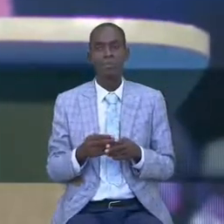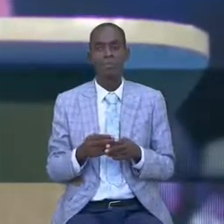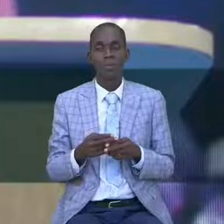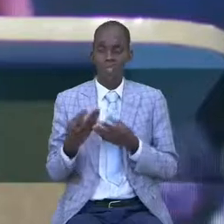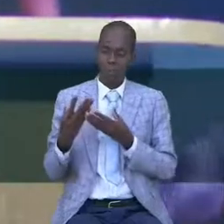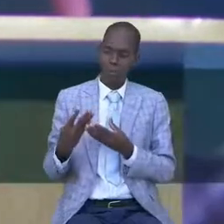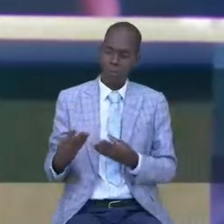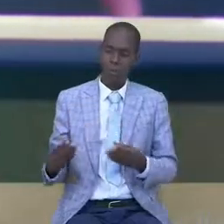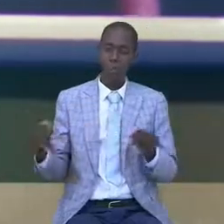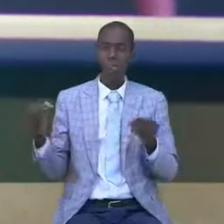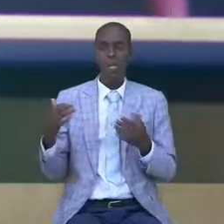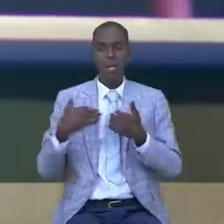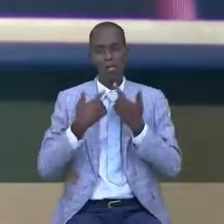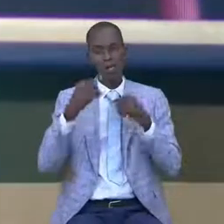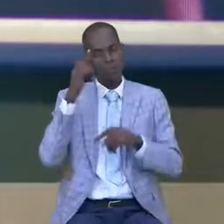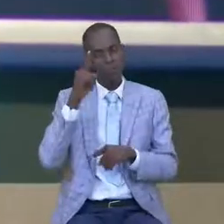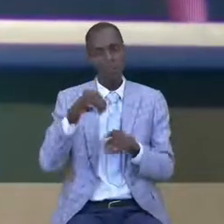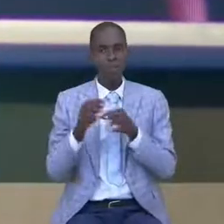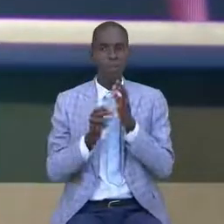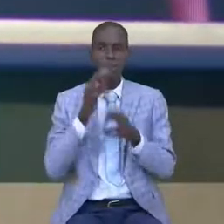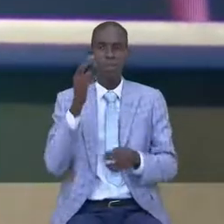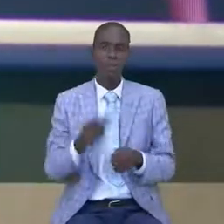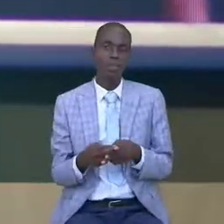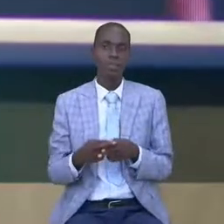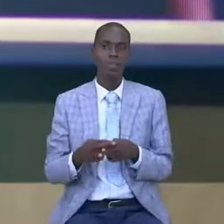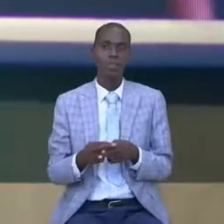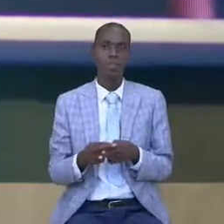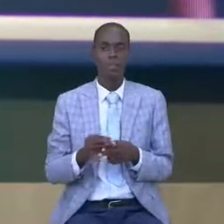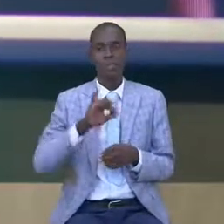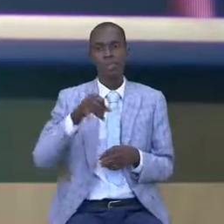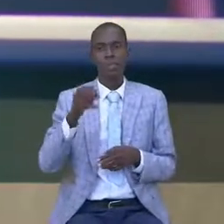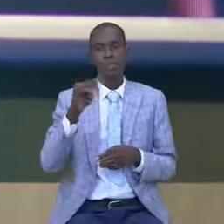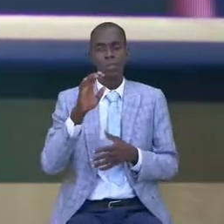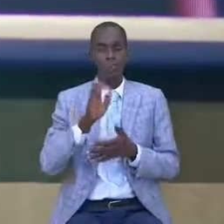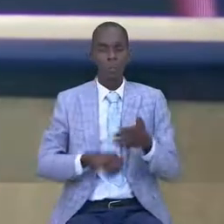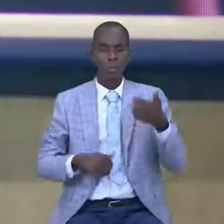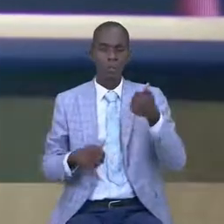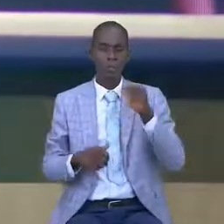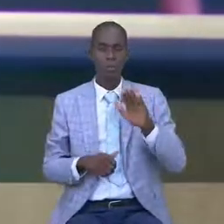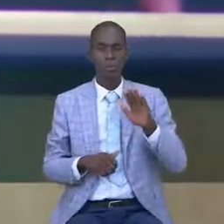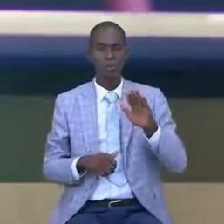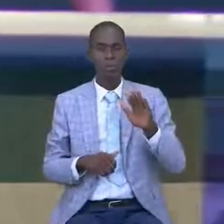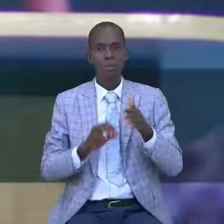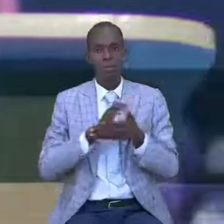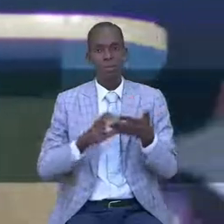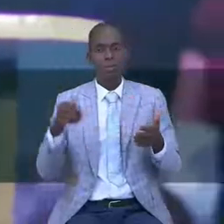totale en son nom. La solution est arrivée pour vous.